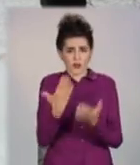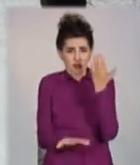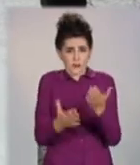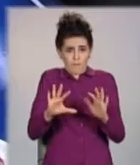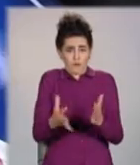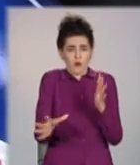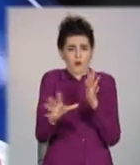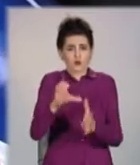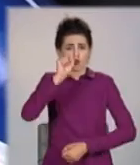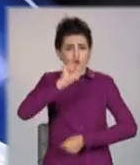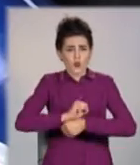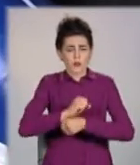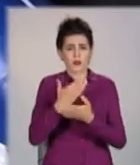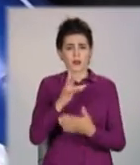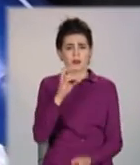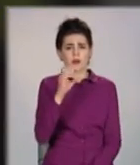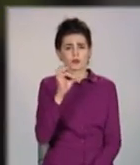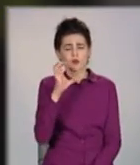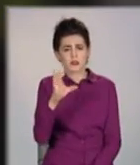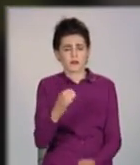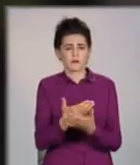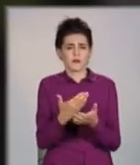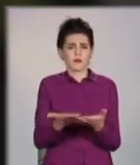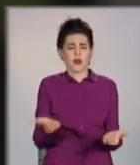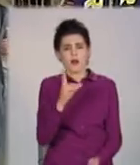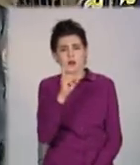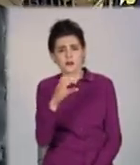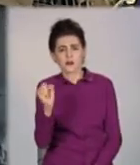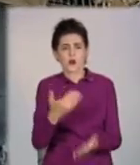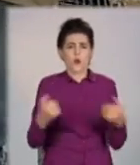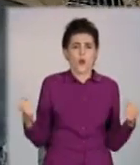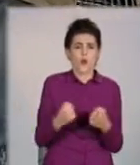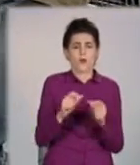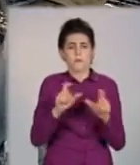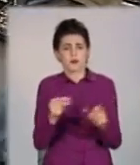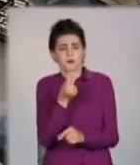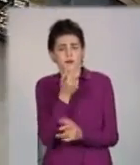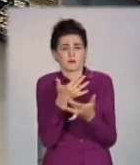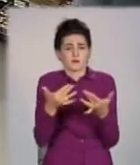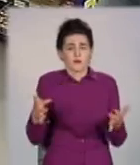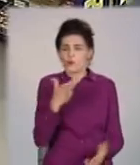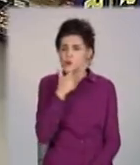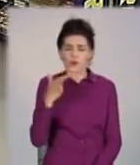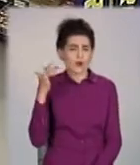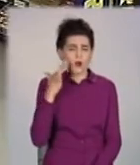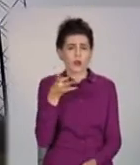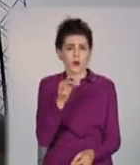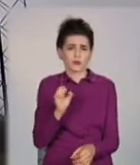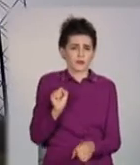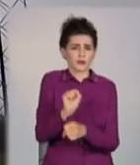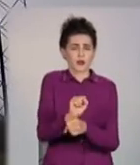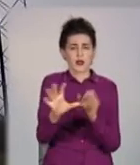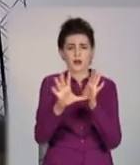й знеструмлені насоси на водоканалах, каси і холодильники з продуктами у магазинах. Багато чого. Та припинити